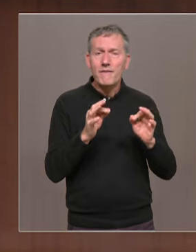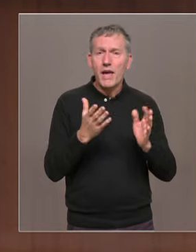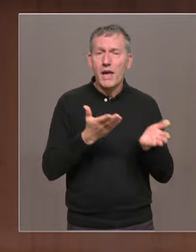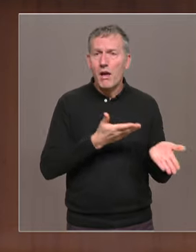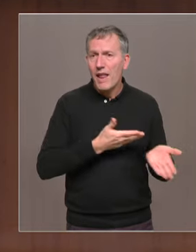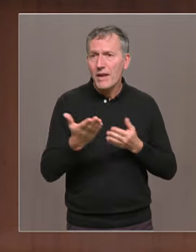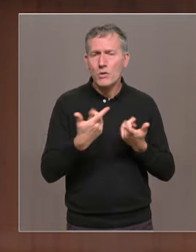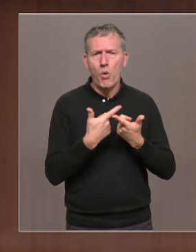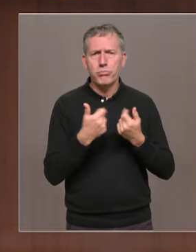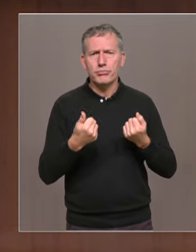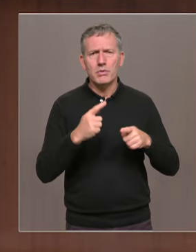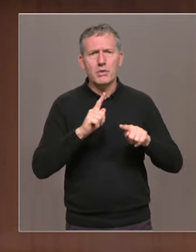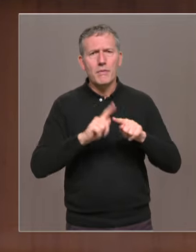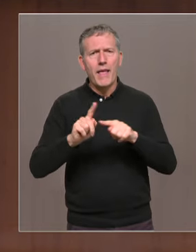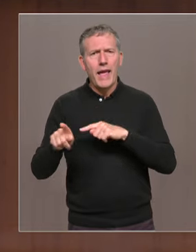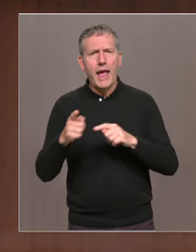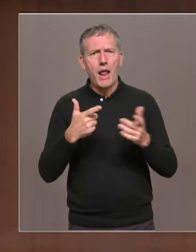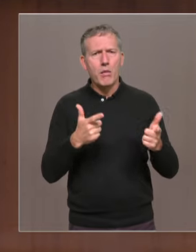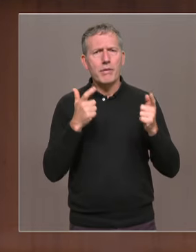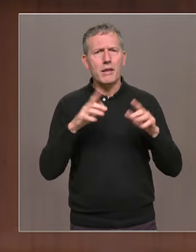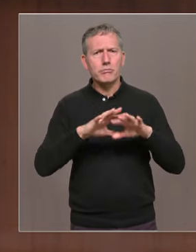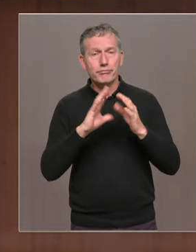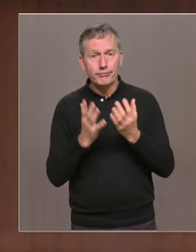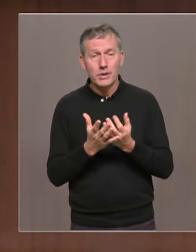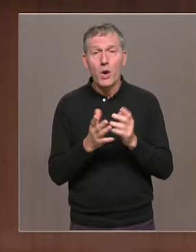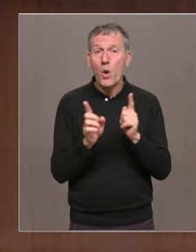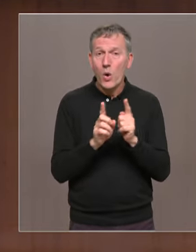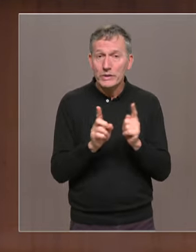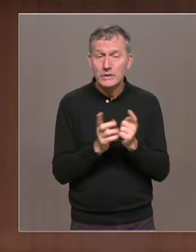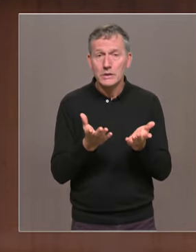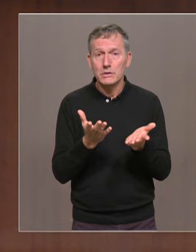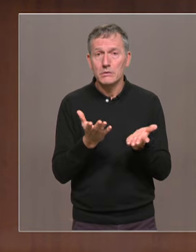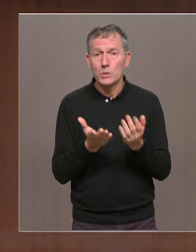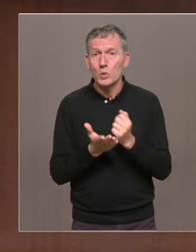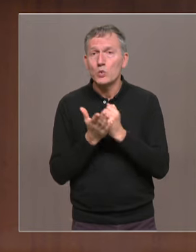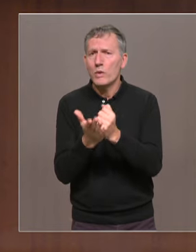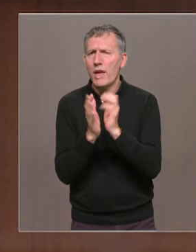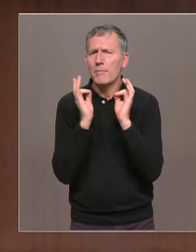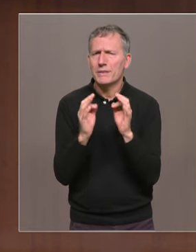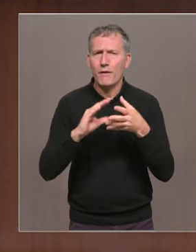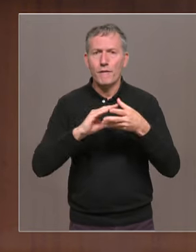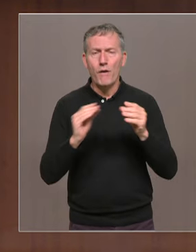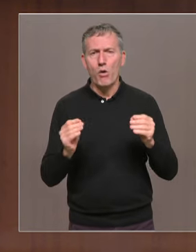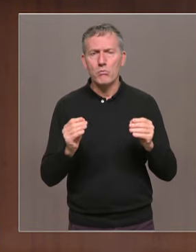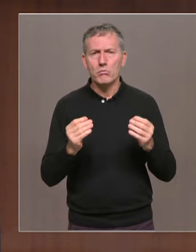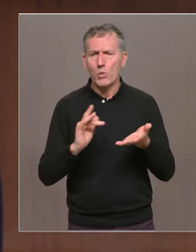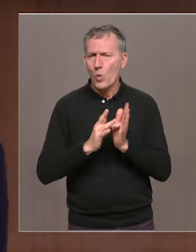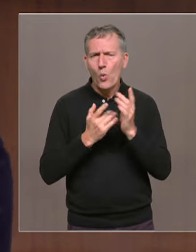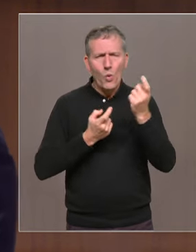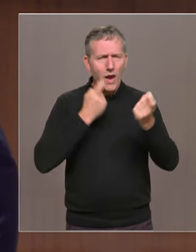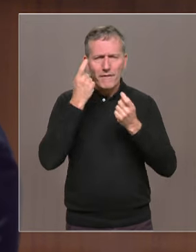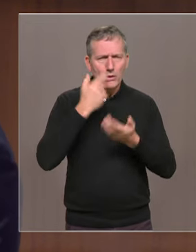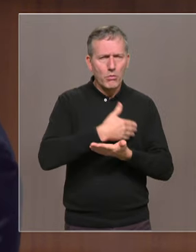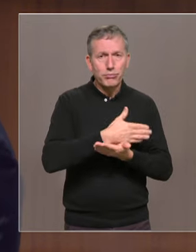de munitions qui doivent être intensifiées ou encore sur la nature de notre soutien. Toutes ces réflexions, mesdames et messieurs